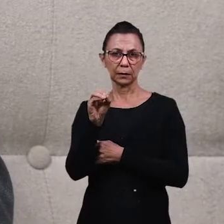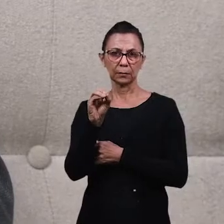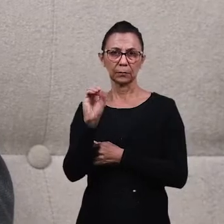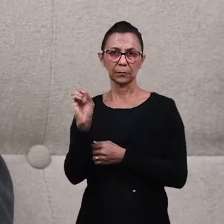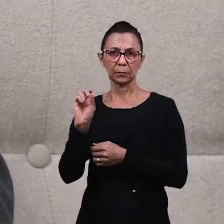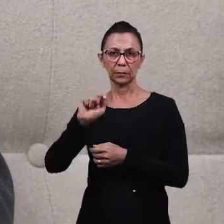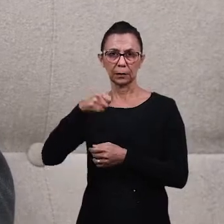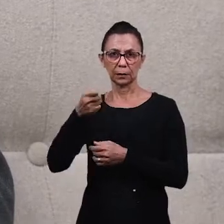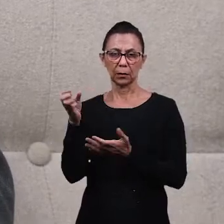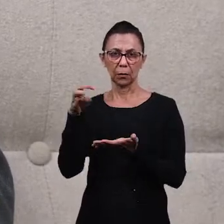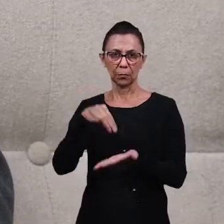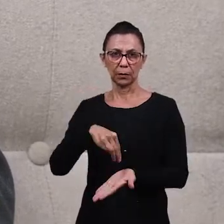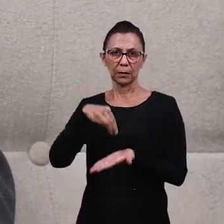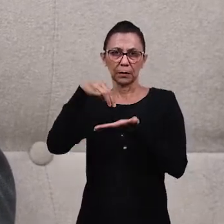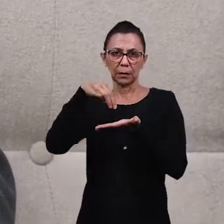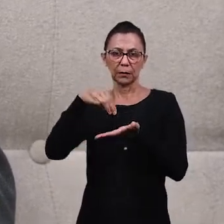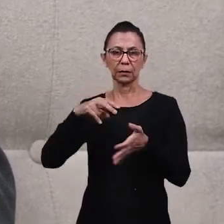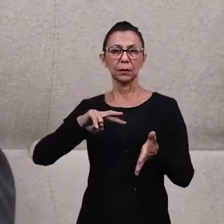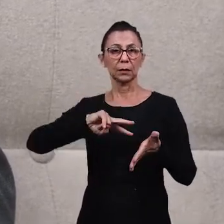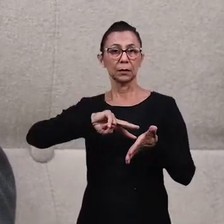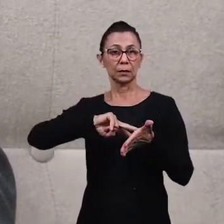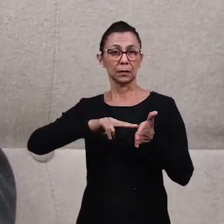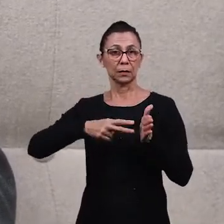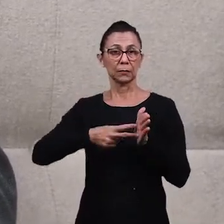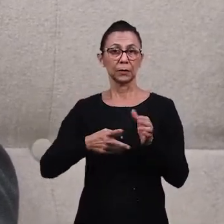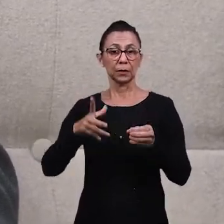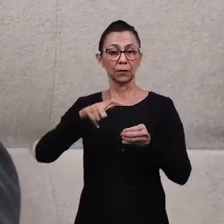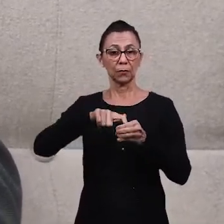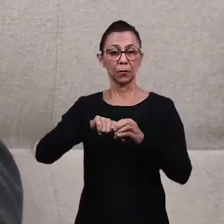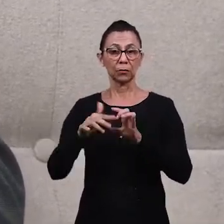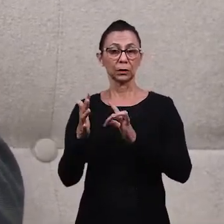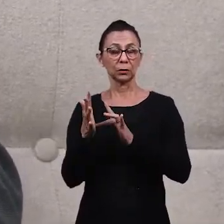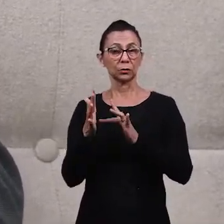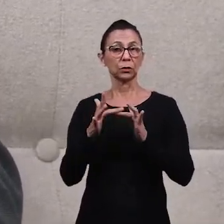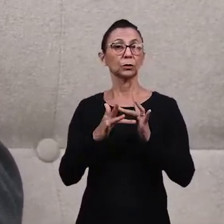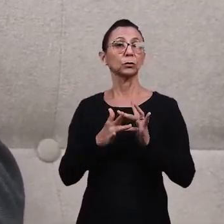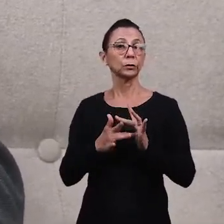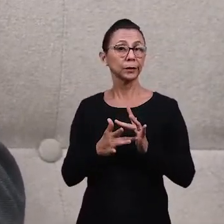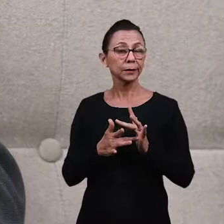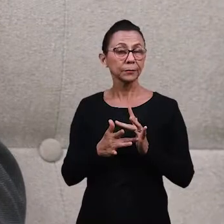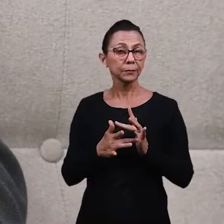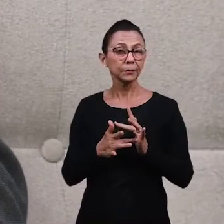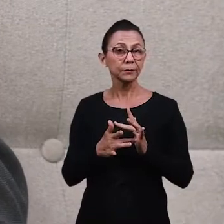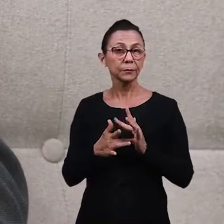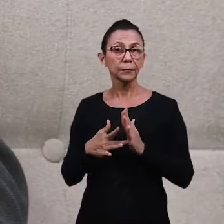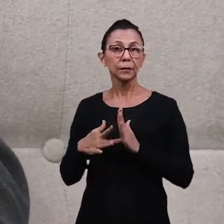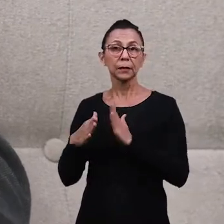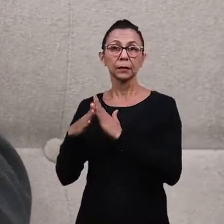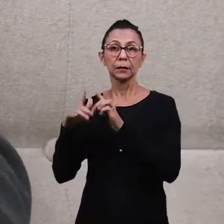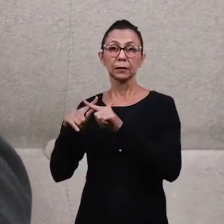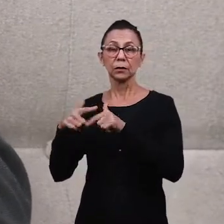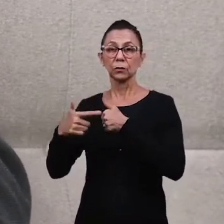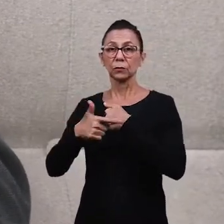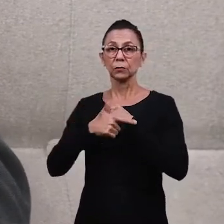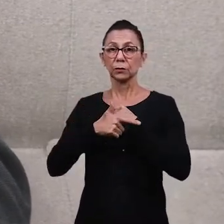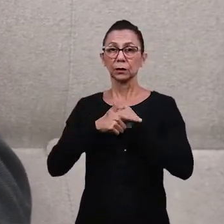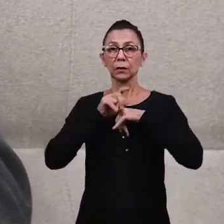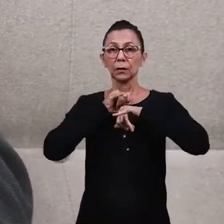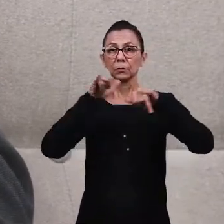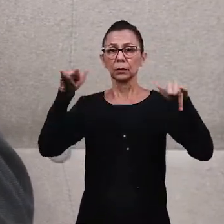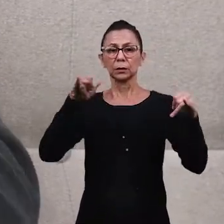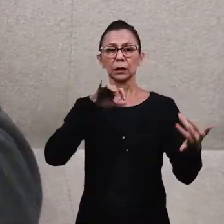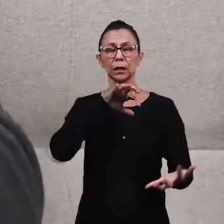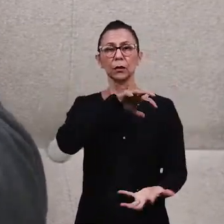mission, nous pouvons dire, n'est-ce pas? Le nom, la dénomination Maranatha signifie « Le Seigneur Jésus